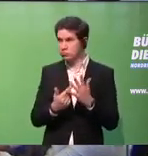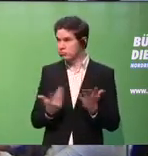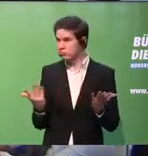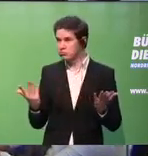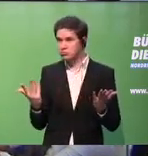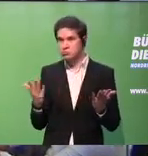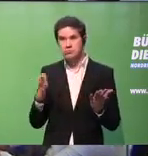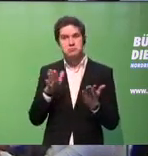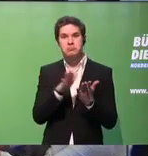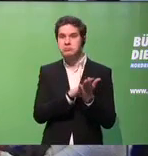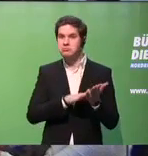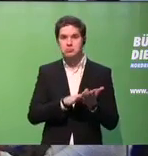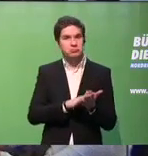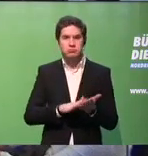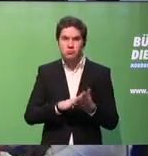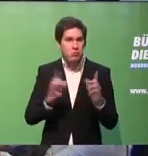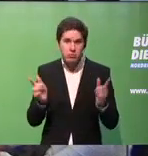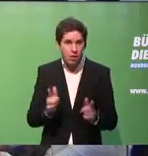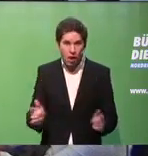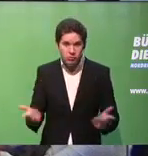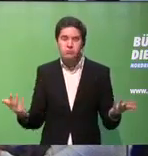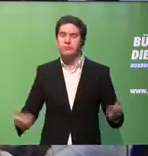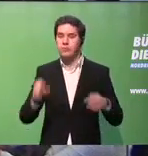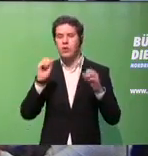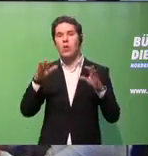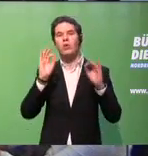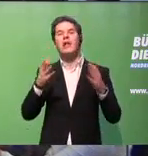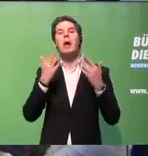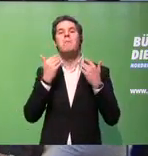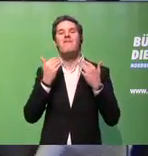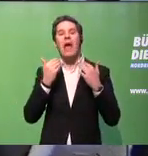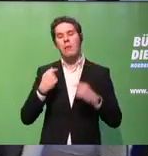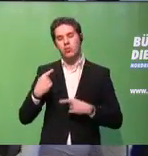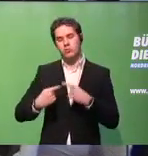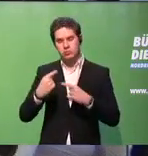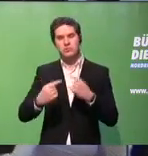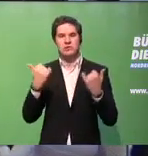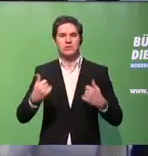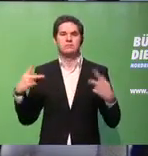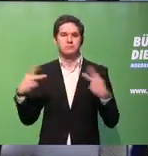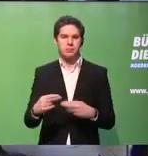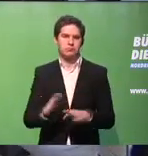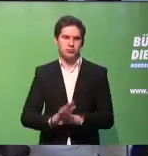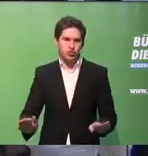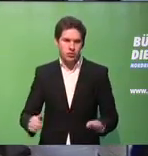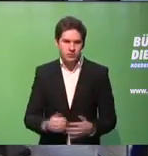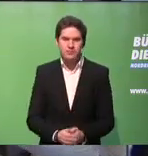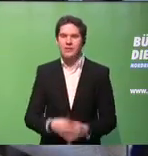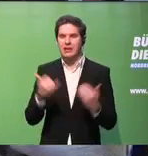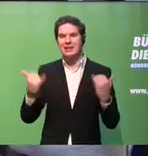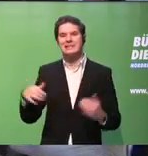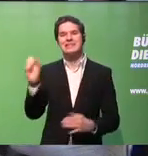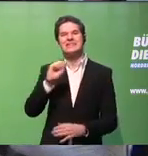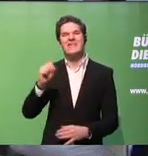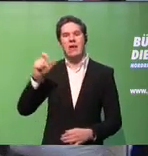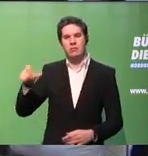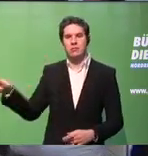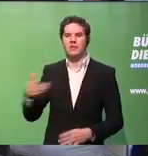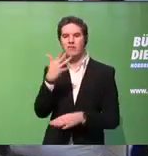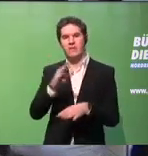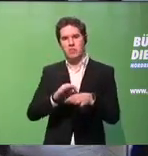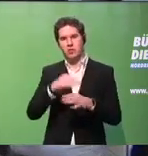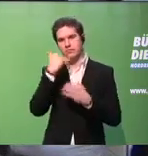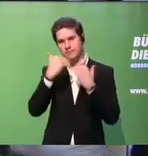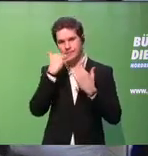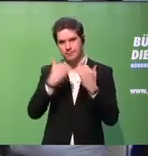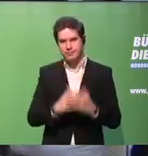Das ist augenscheinlich nicht der Fall. Dann schließen wir hier auch verkünden wir den Bewerbungsschluss und der Sven hat das Wort für 5 Minuten.